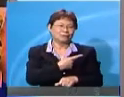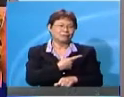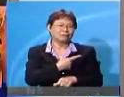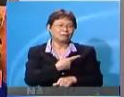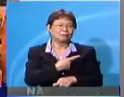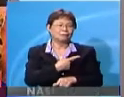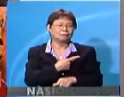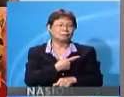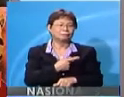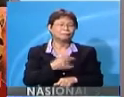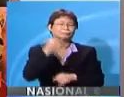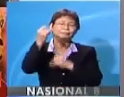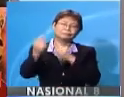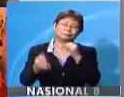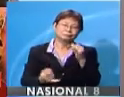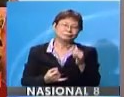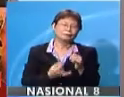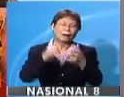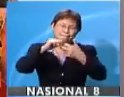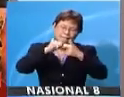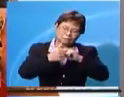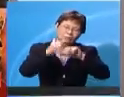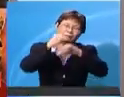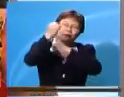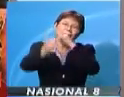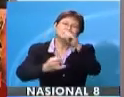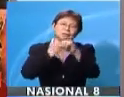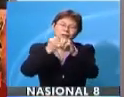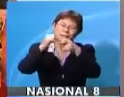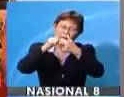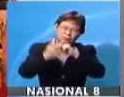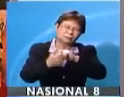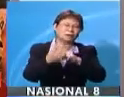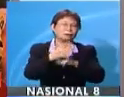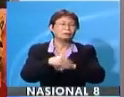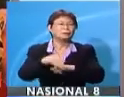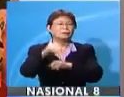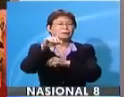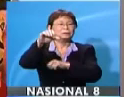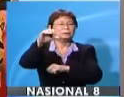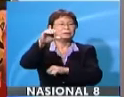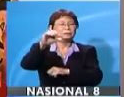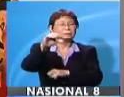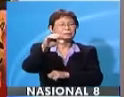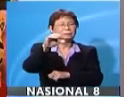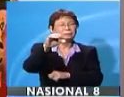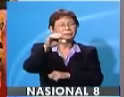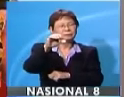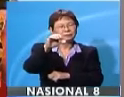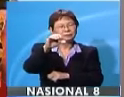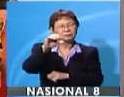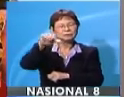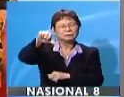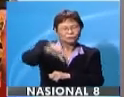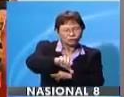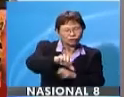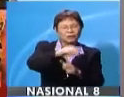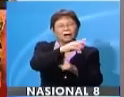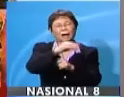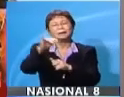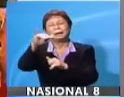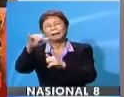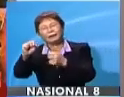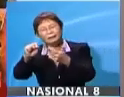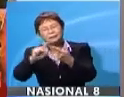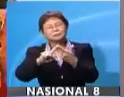international issues of mutual concern. We have touched on Syria and our concern for the IS or